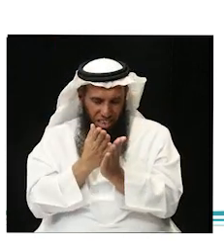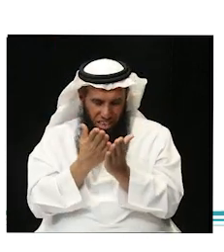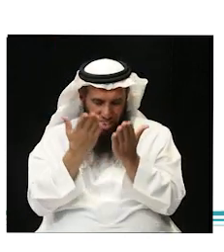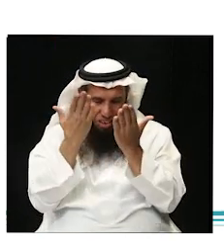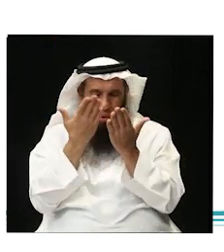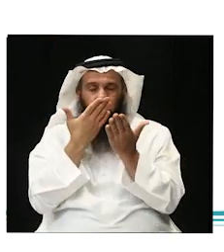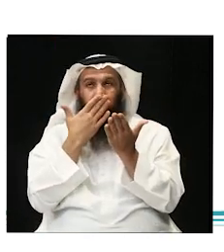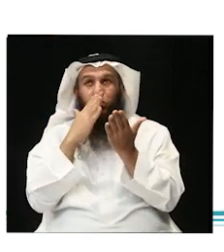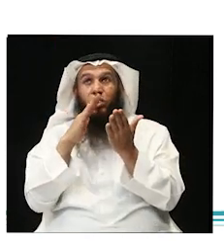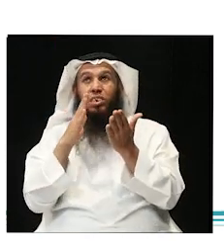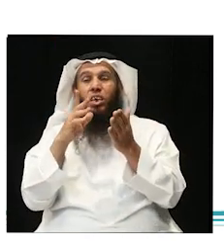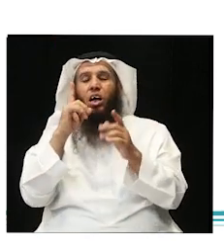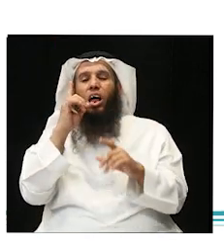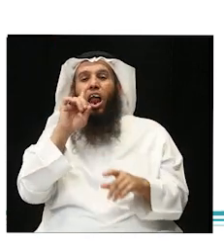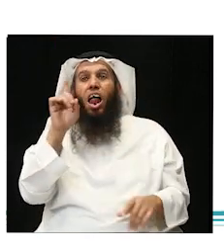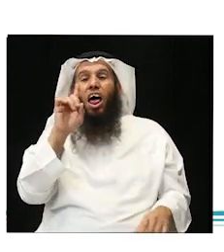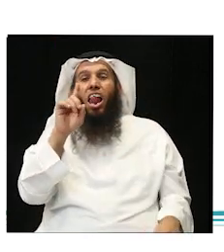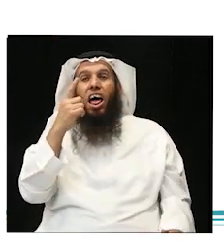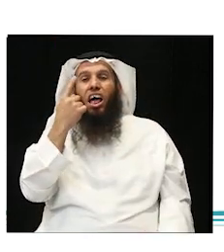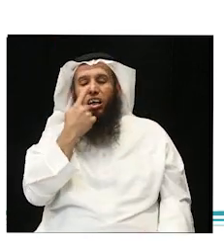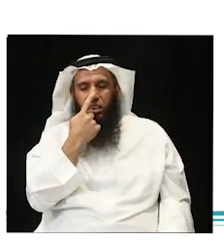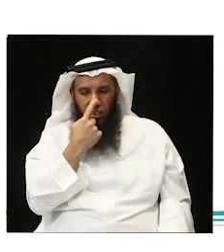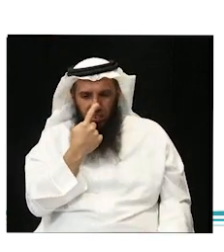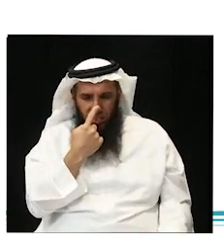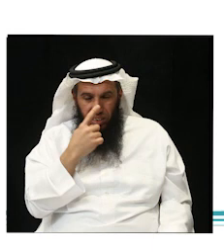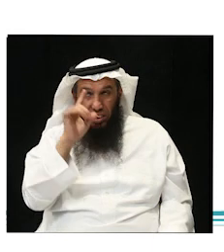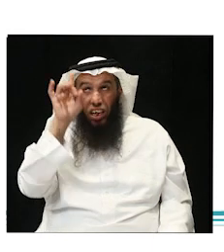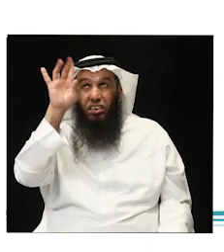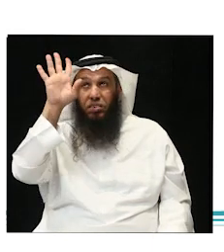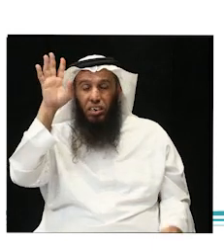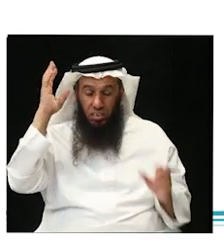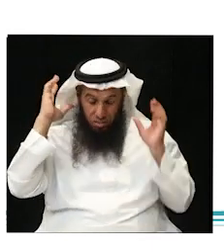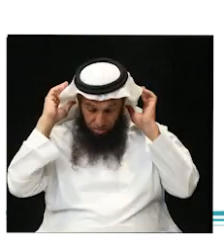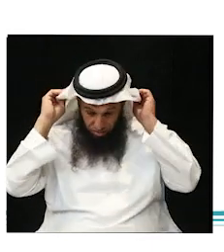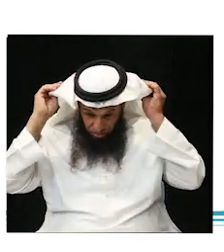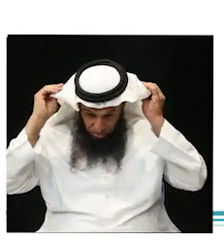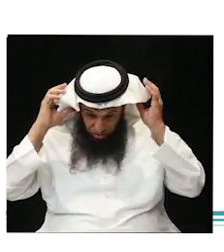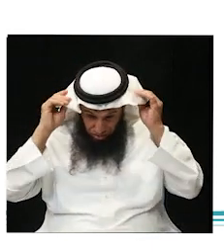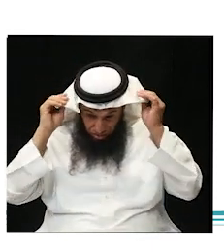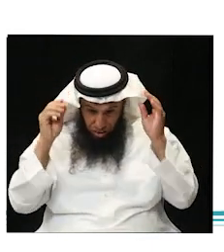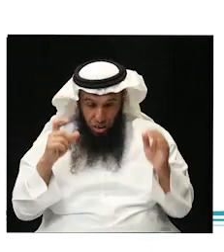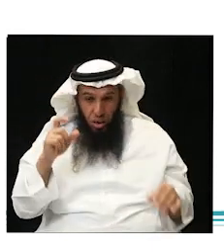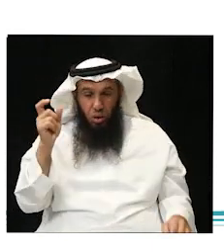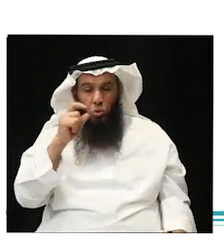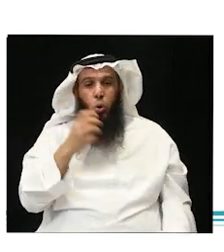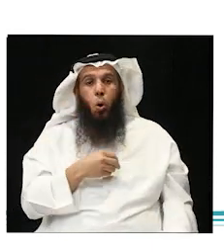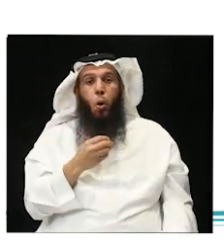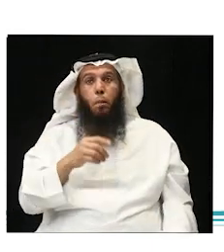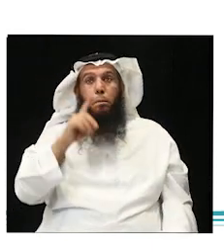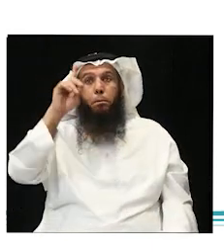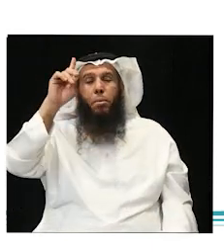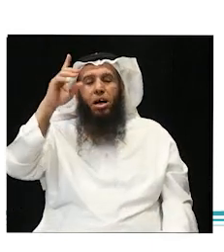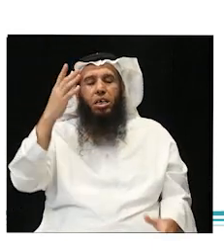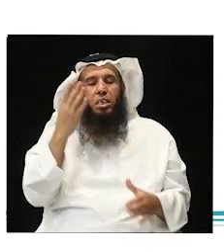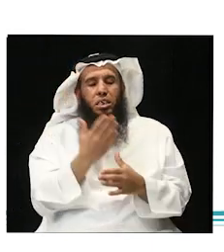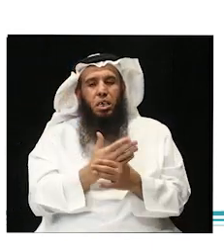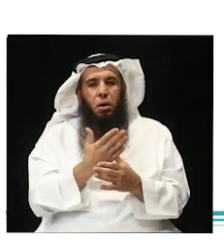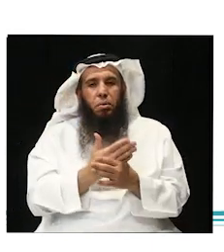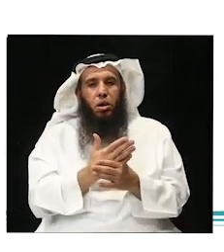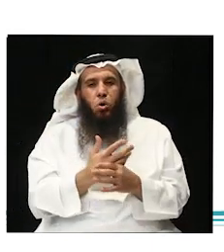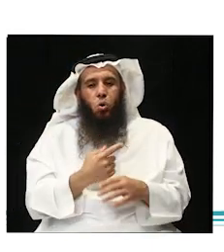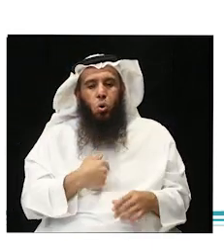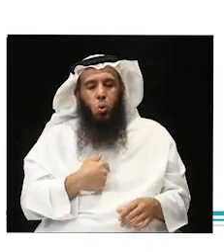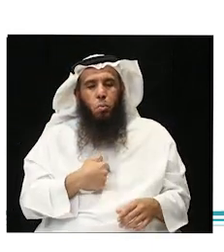لذاته، لاتصافه بصفات الكمال والجمال، اثنين لأنه هو الذي خلقنا ورزقنا ومدنا